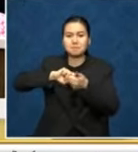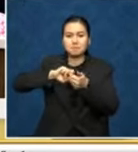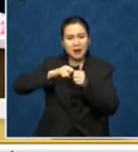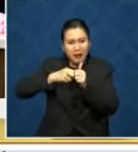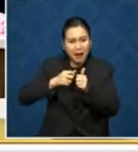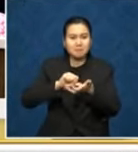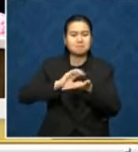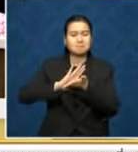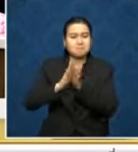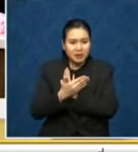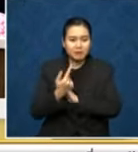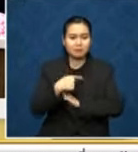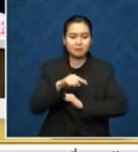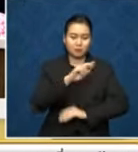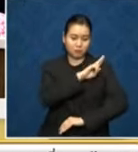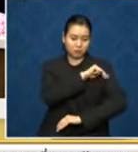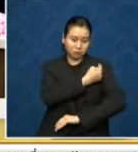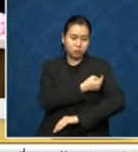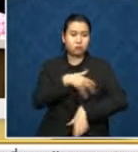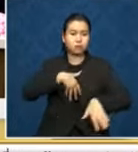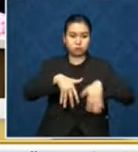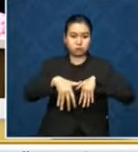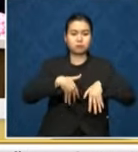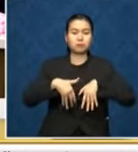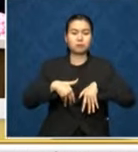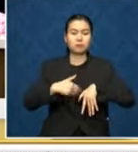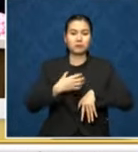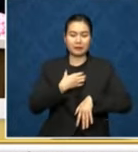ความเดือดร้อนของพี่น้องประชาชนกับผมจึง